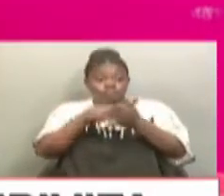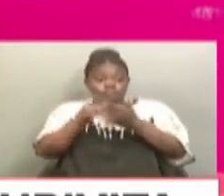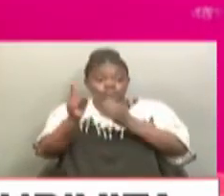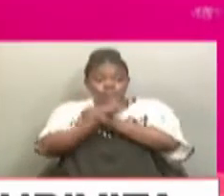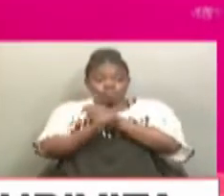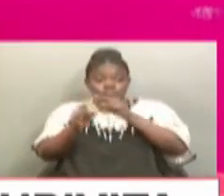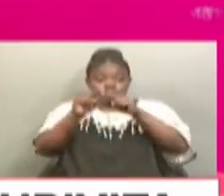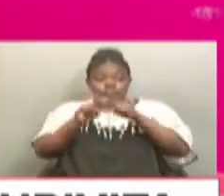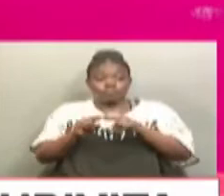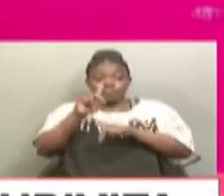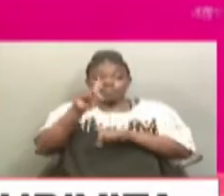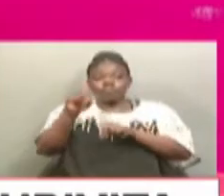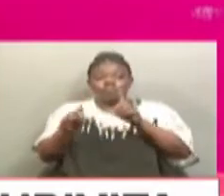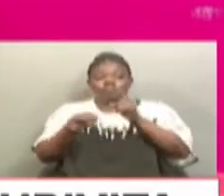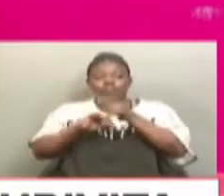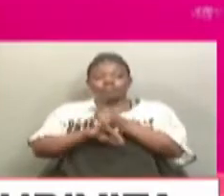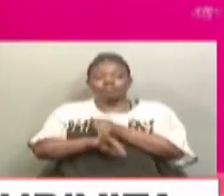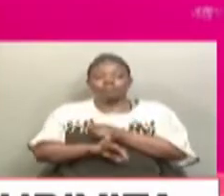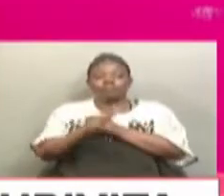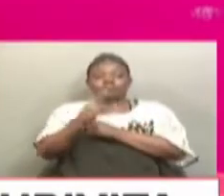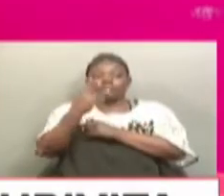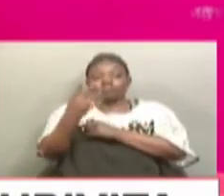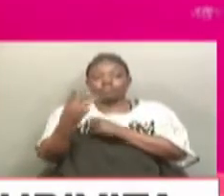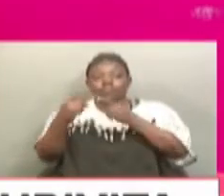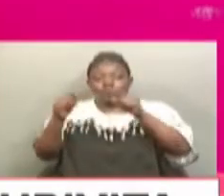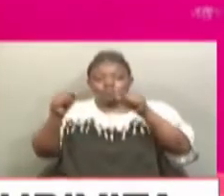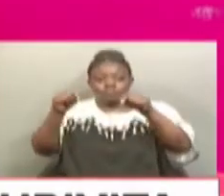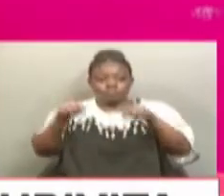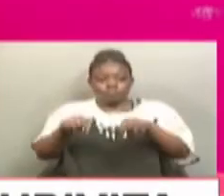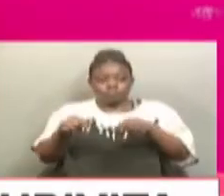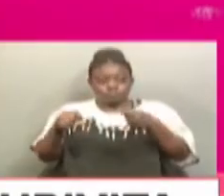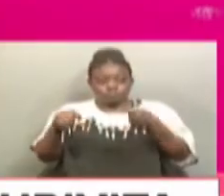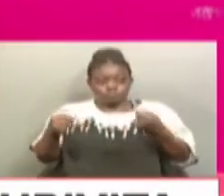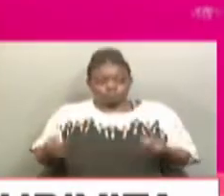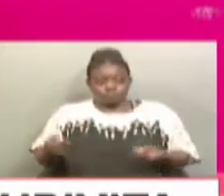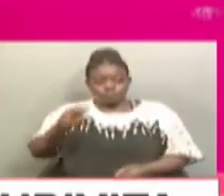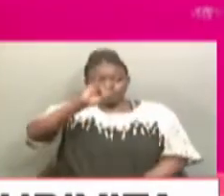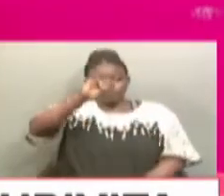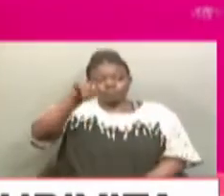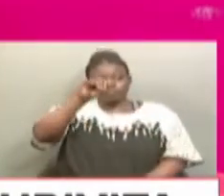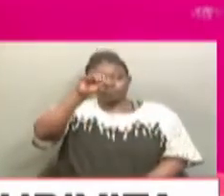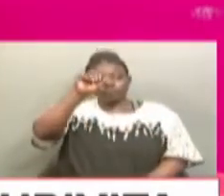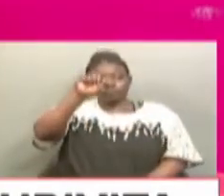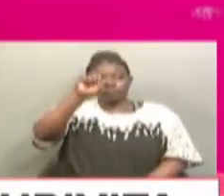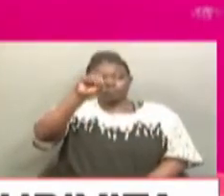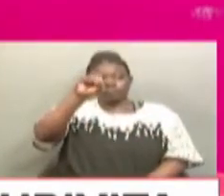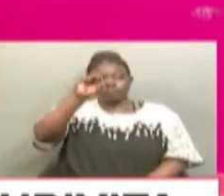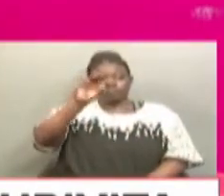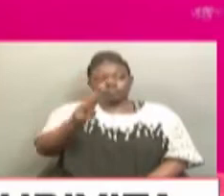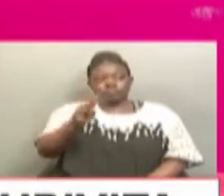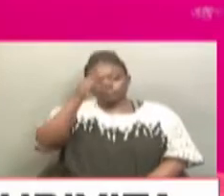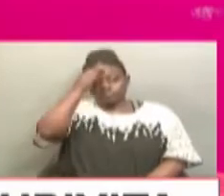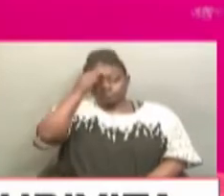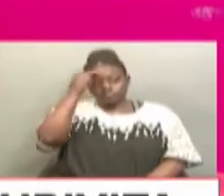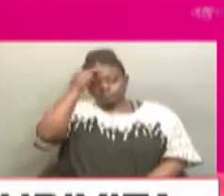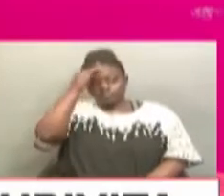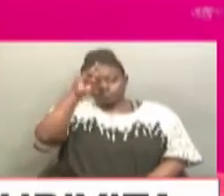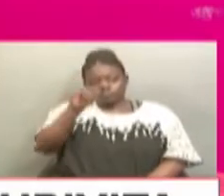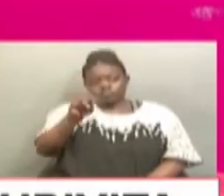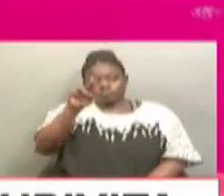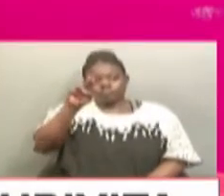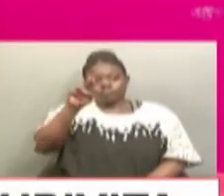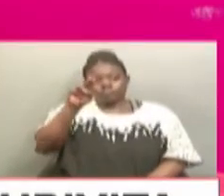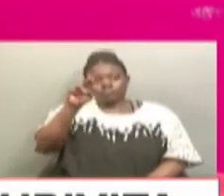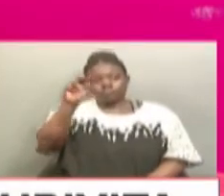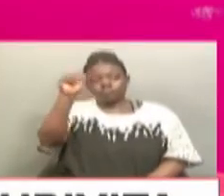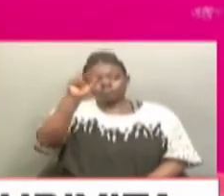bya siniya ey'okuna ebitandise olwaleero. Ono ye Job Kyagera, omuyizi ku ssomero lya Musana